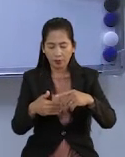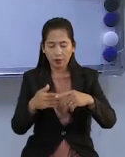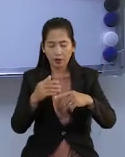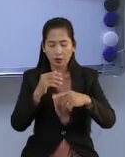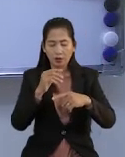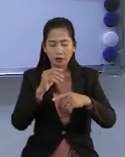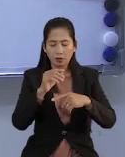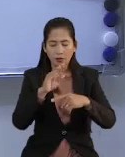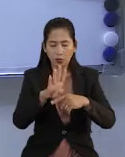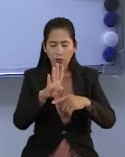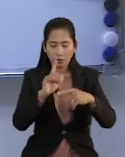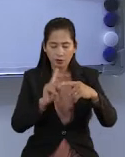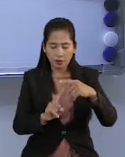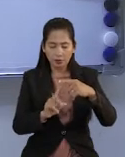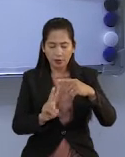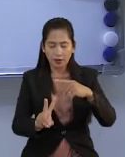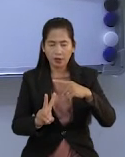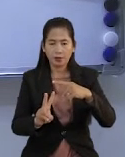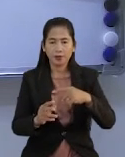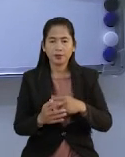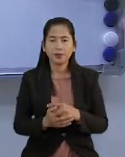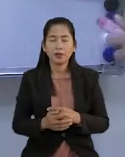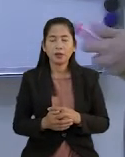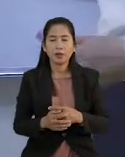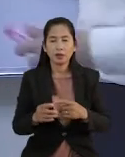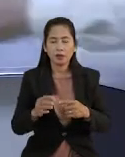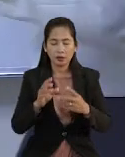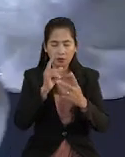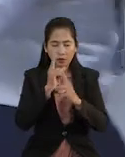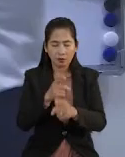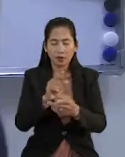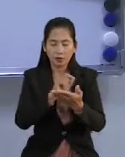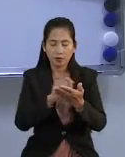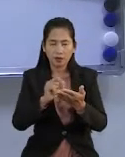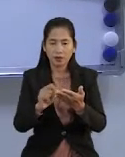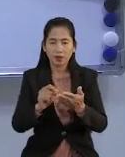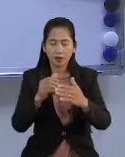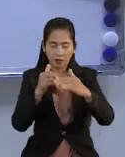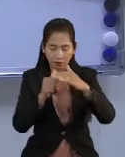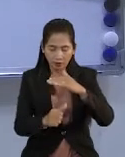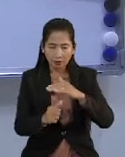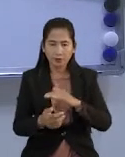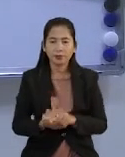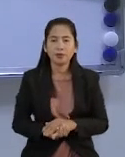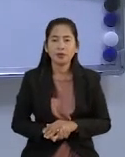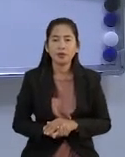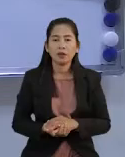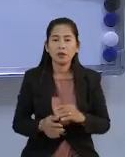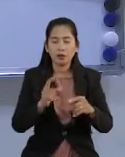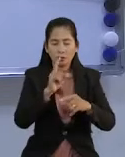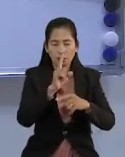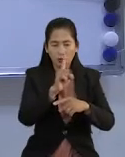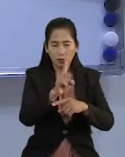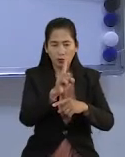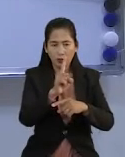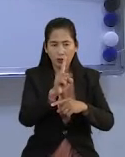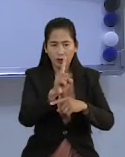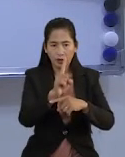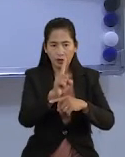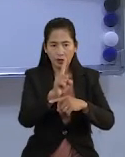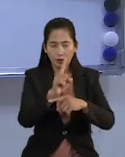buồn. Nâng buồn phía đọc. Đọc bì, chẳng dừng dô chùm lại đi, mô tờ xê nữ, kháng cọng, nhá. Mùi phía bấy cứ xma